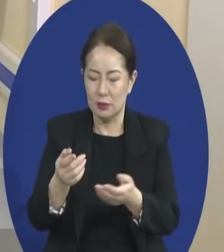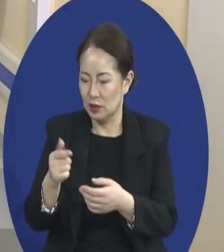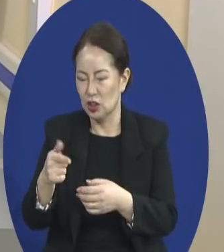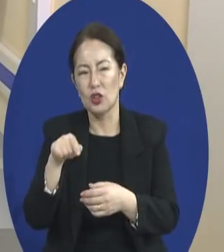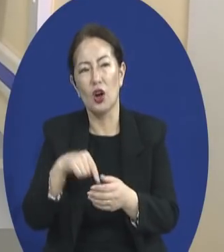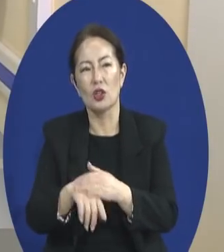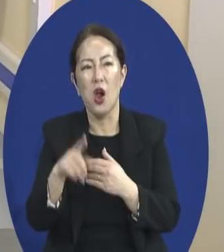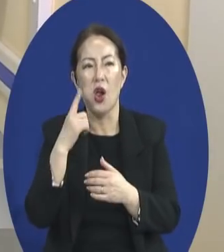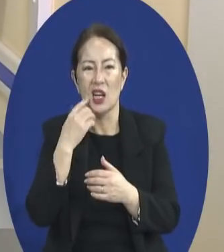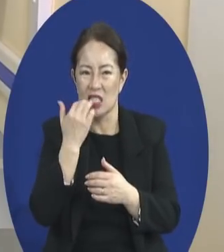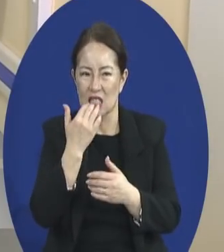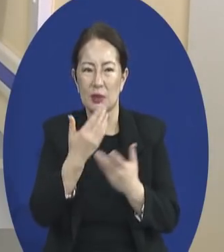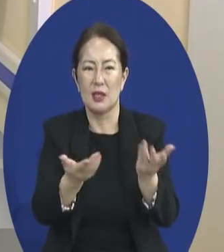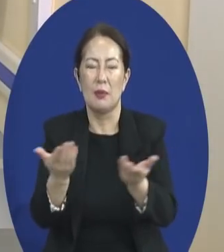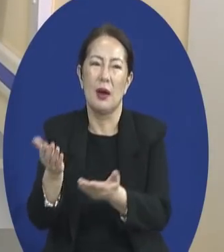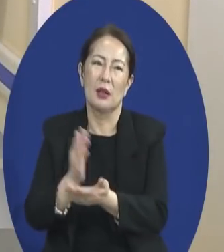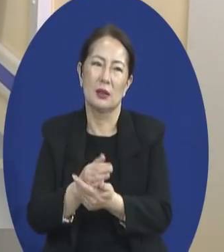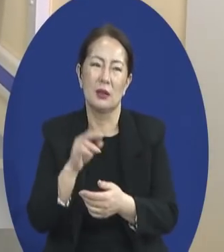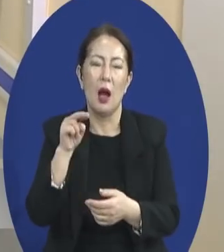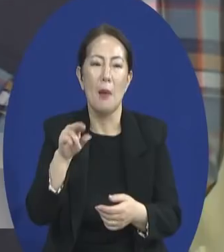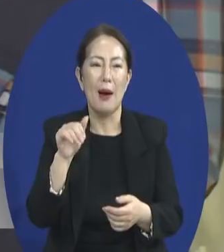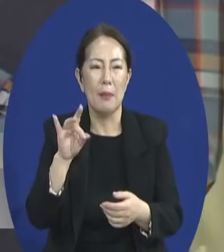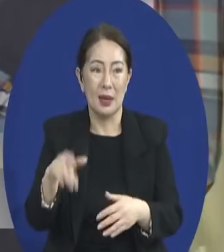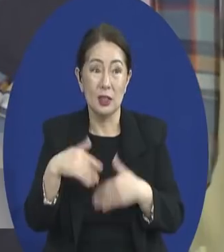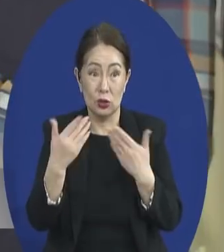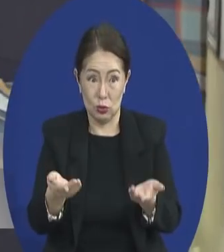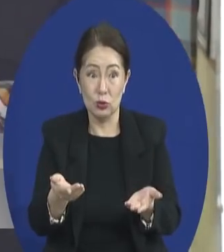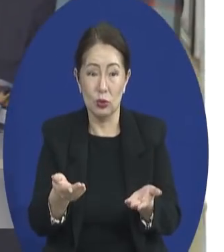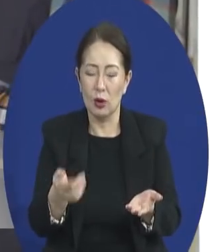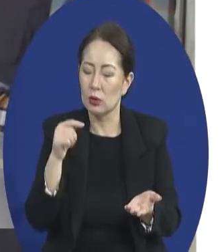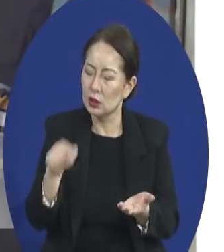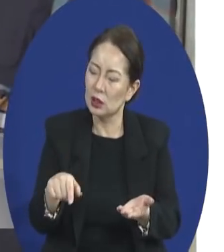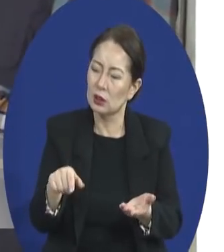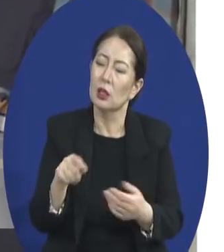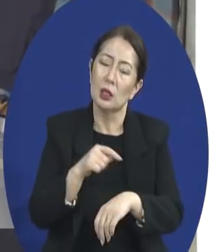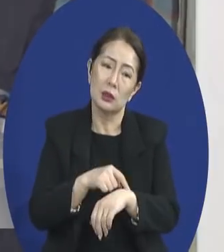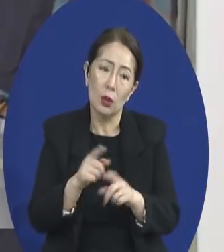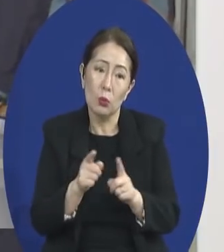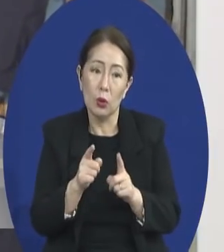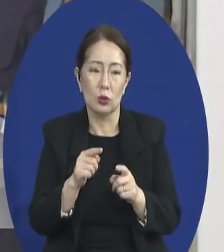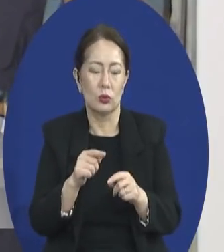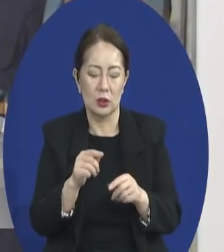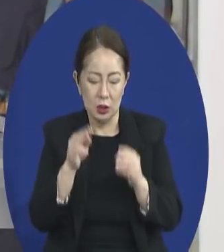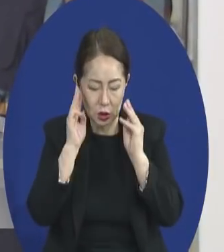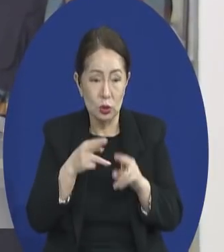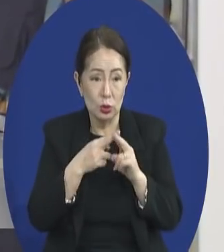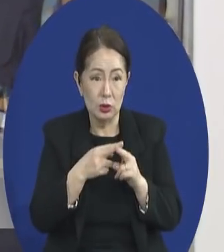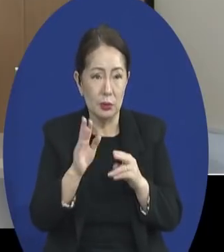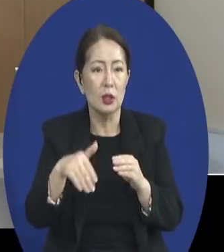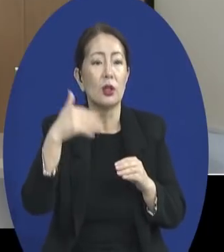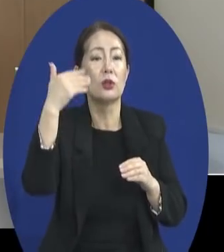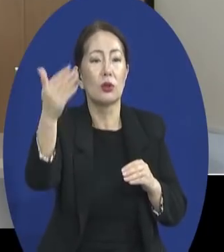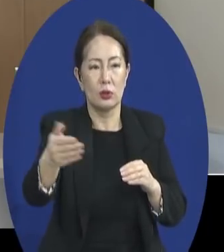нэг юм чихэр бичээн тараагаад байдаг. Сквал памперс өгөөд байдаг тийм. Яг нь тухайн үед богино хугацаанд шидэж байгаа боловч жижигтэй болмоор байгаа